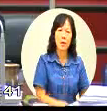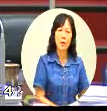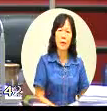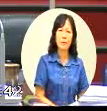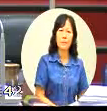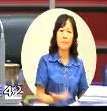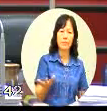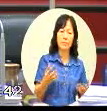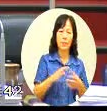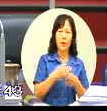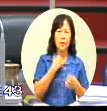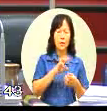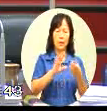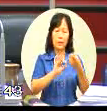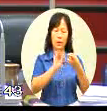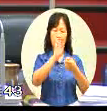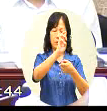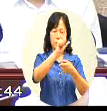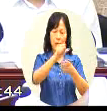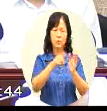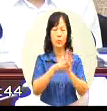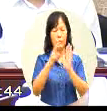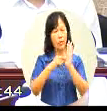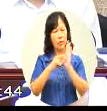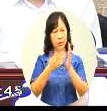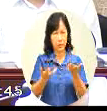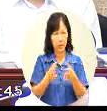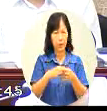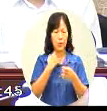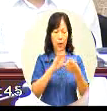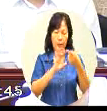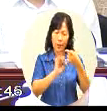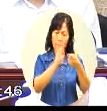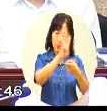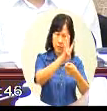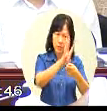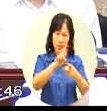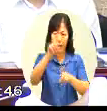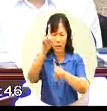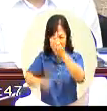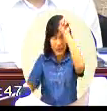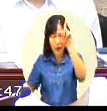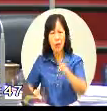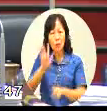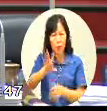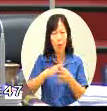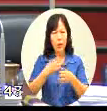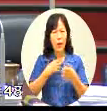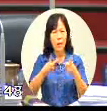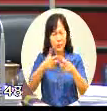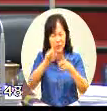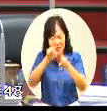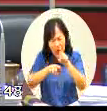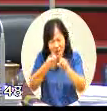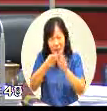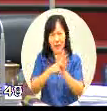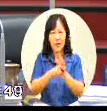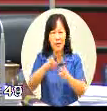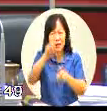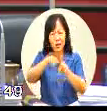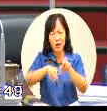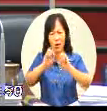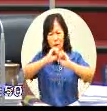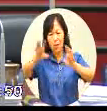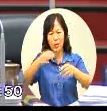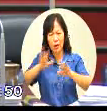那 35%的部分，我跟你说明， 你只有4%嘛，跟35%是差太远了。你不是差一点点而已，光公告限制，